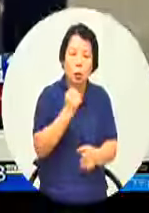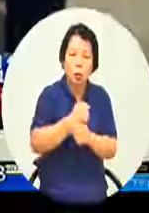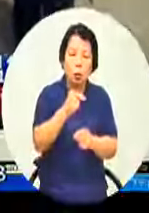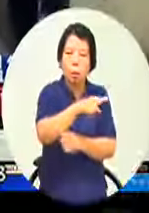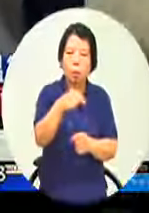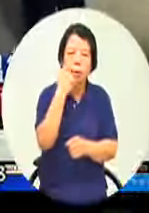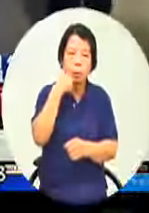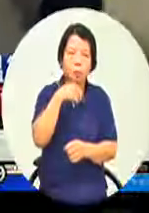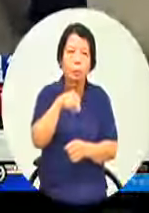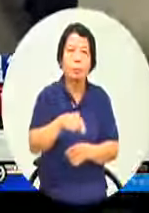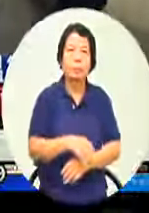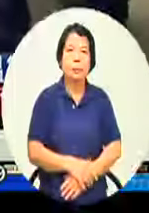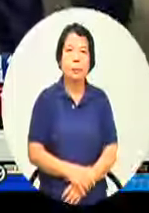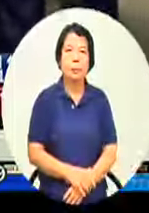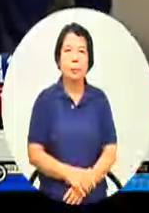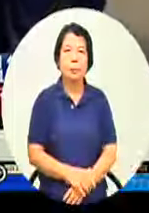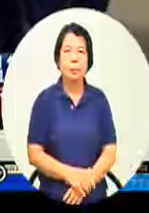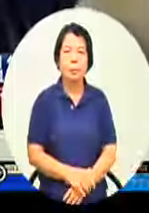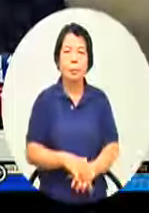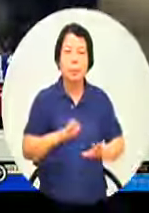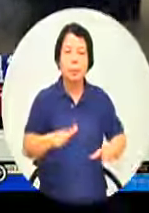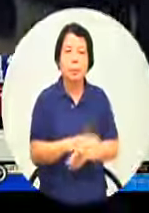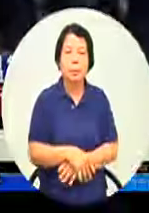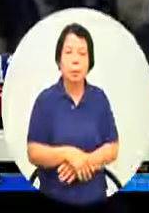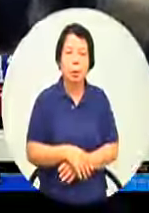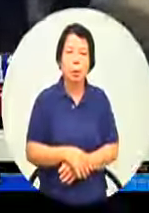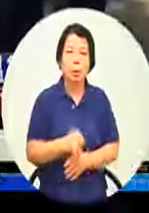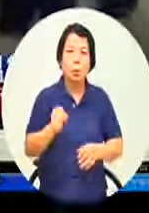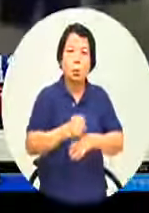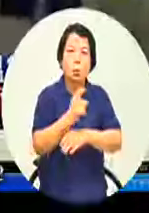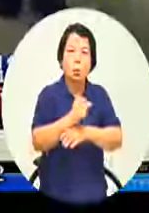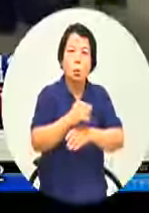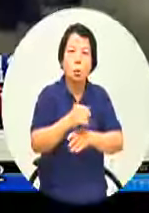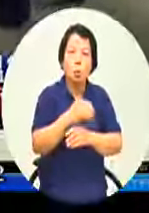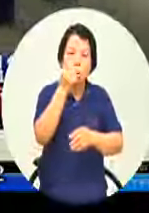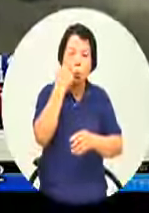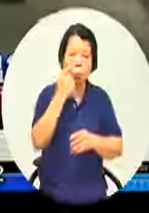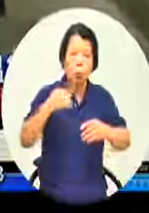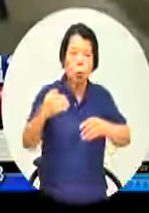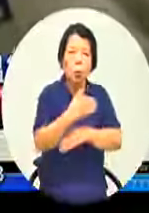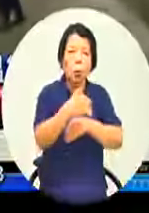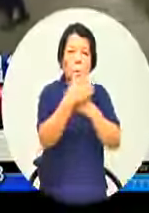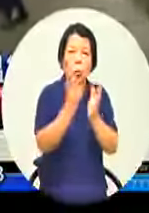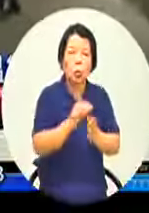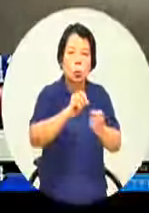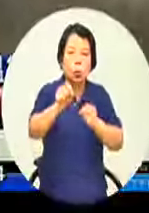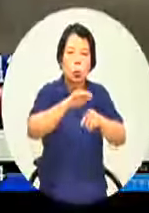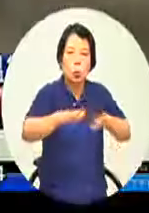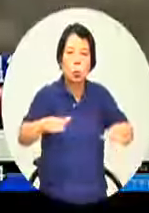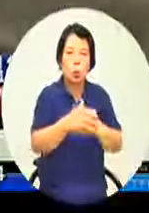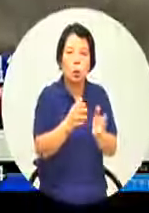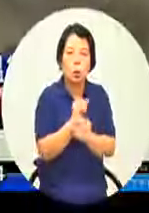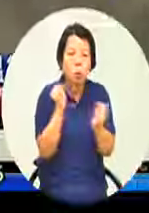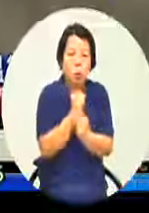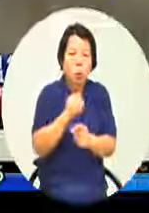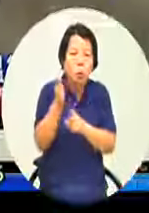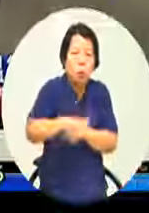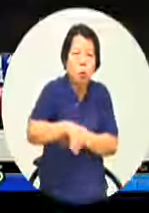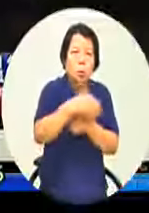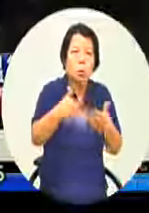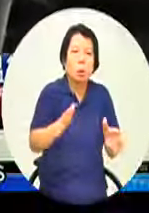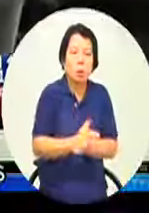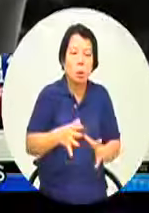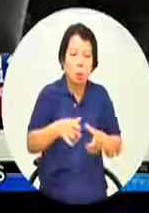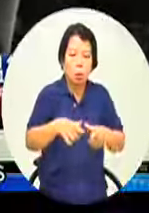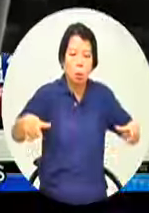爱。先是虱目鱼受寒害冻死八成，高雄永安渔温冻死的龙胆石斑，因为体型比